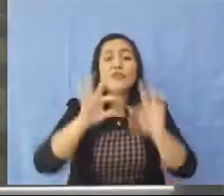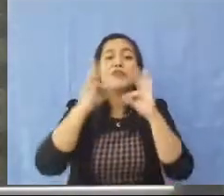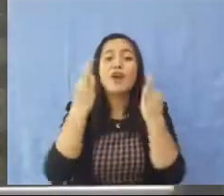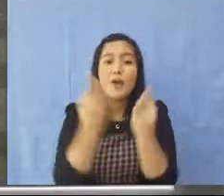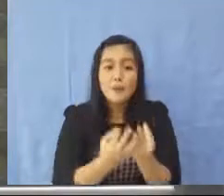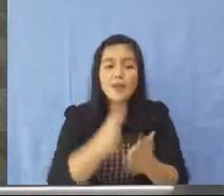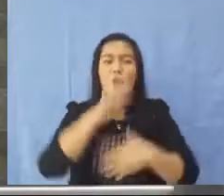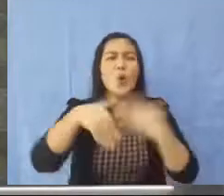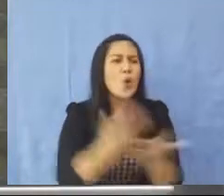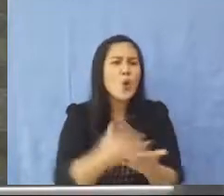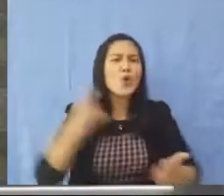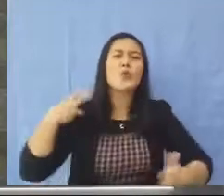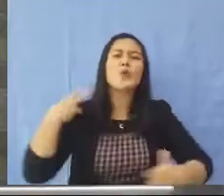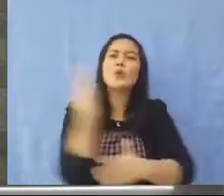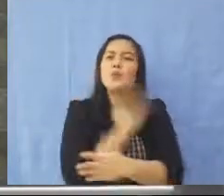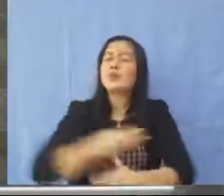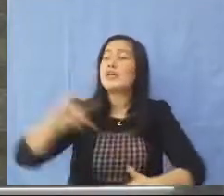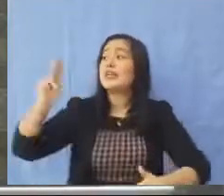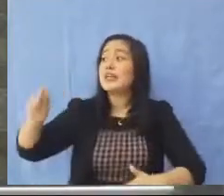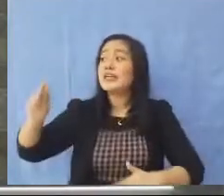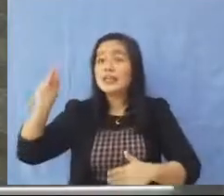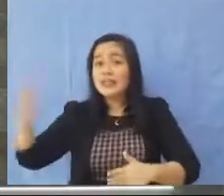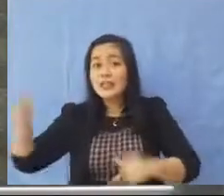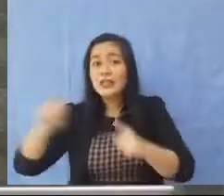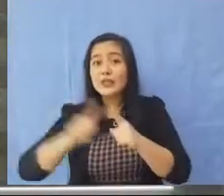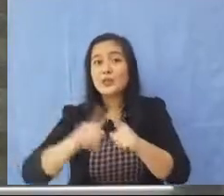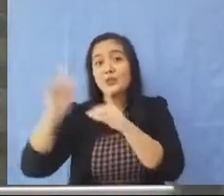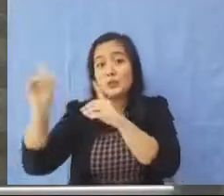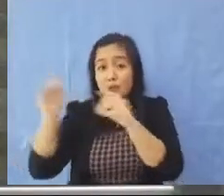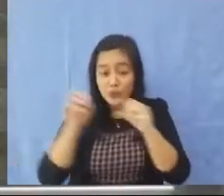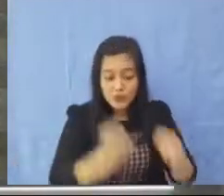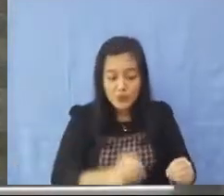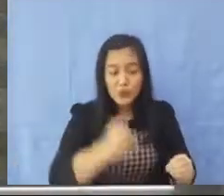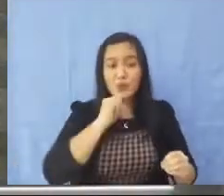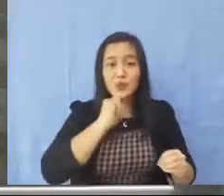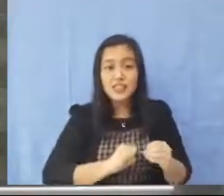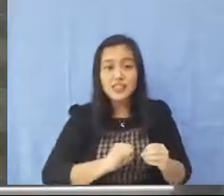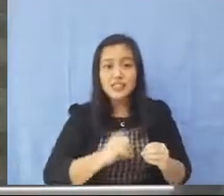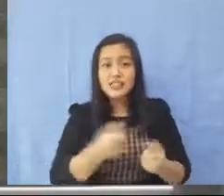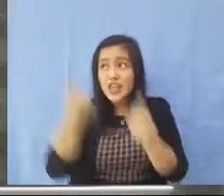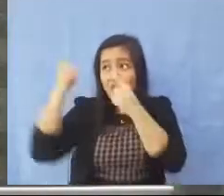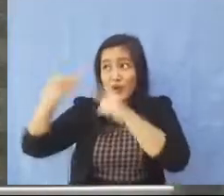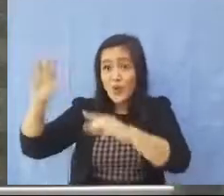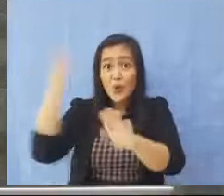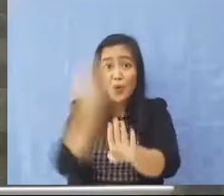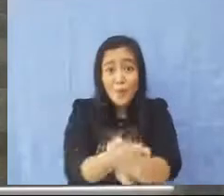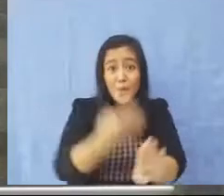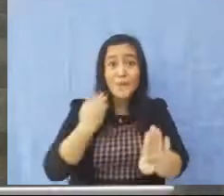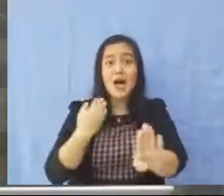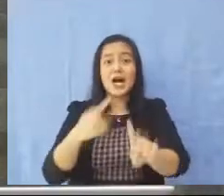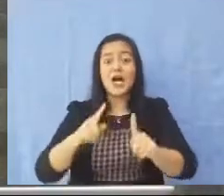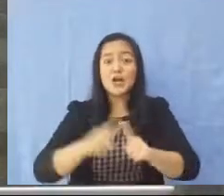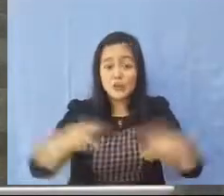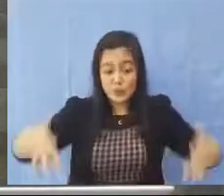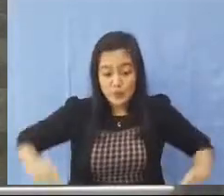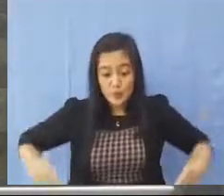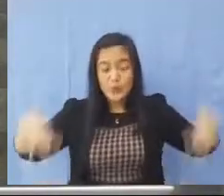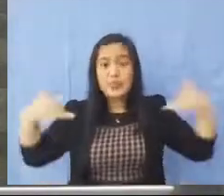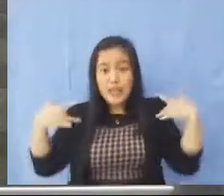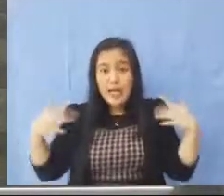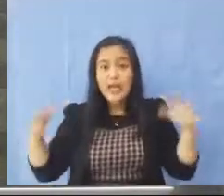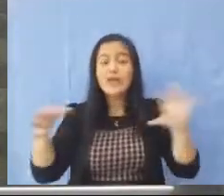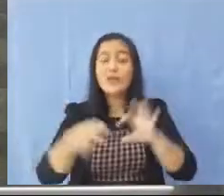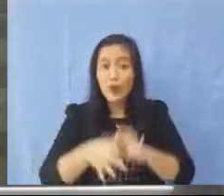po, pag pinag-aralan po natin yung buhay po ni Abraham, ni Isaac, ni Jacob, ni Esau, makikita po natin yan even